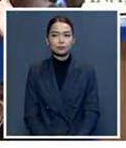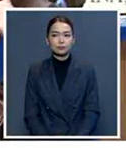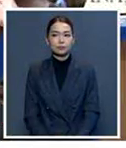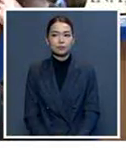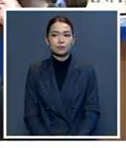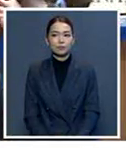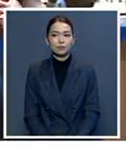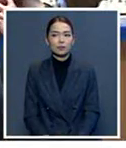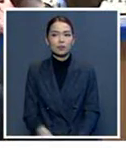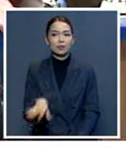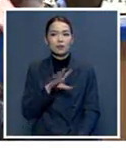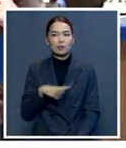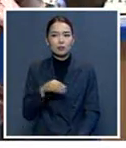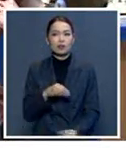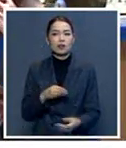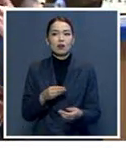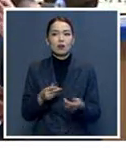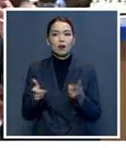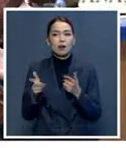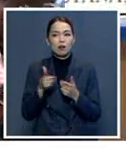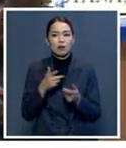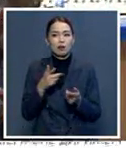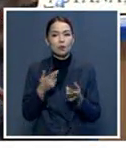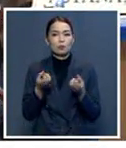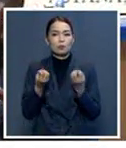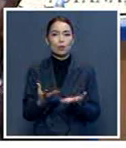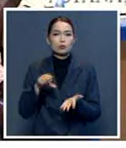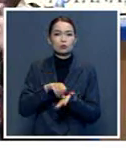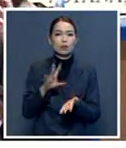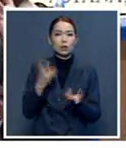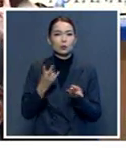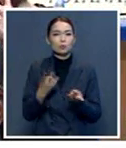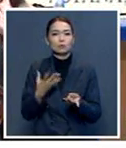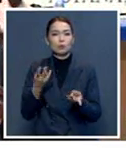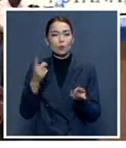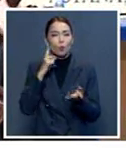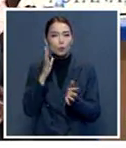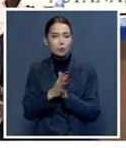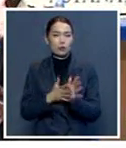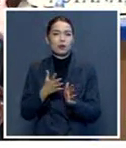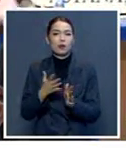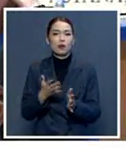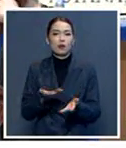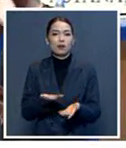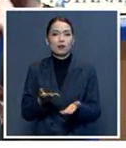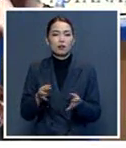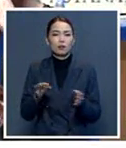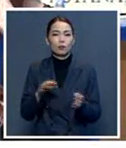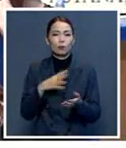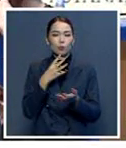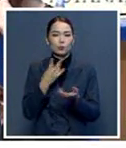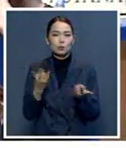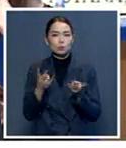ғана дирижерламайды, олар оның өмір баянын зерттейді. Өйткені шығарманы түсіну керек, оркестрге түсіндіру керек, өзі сезіну керек. Сол себепті оның өмір